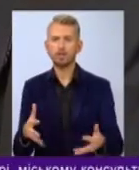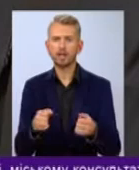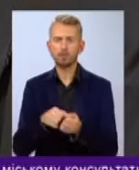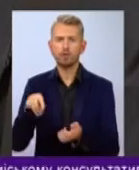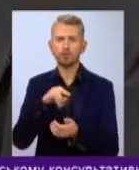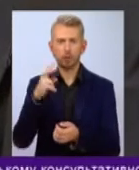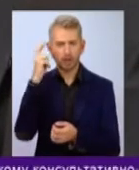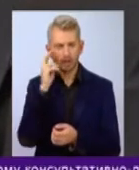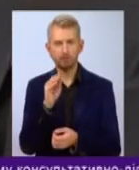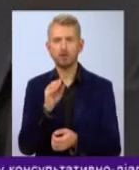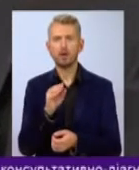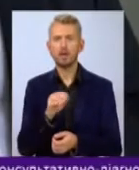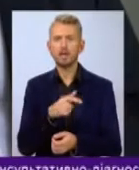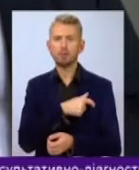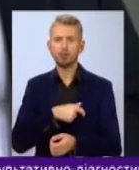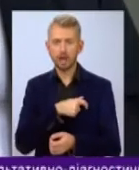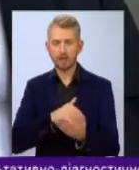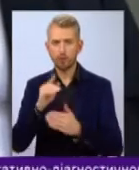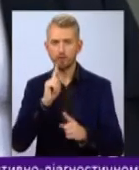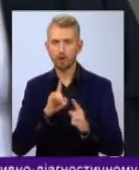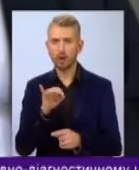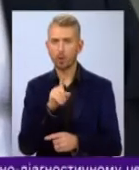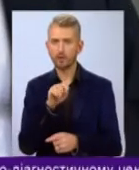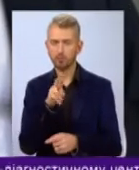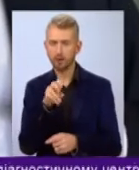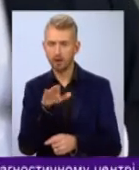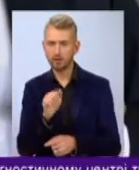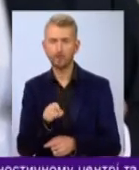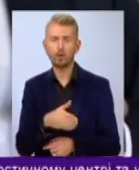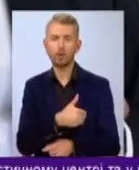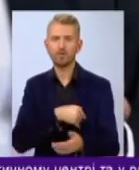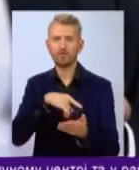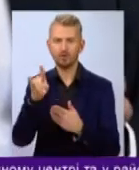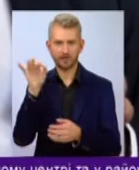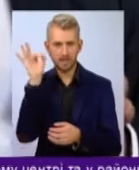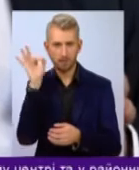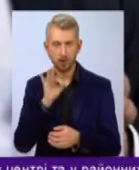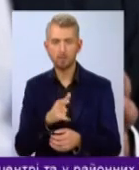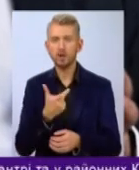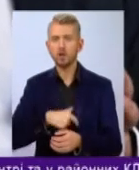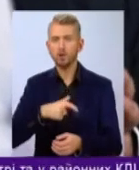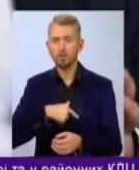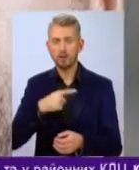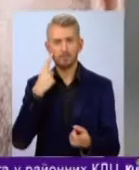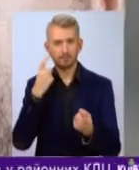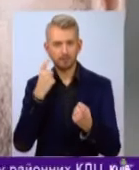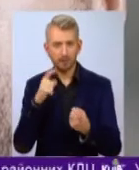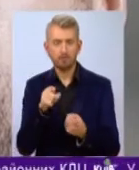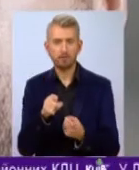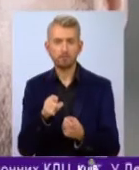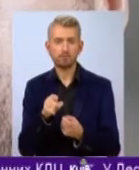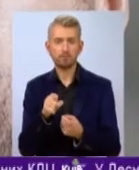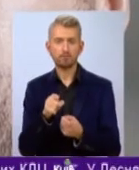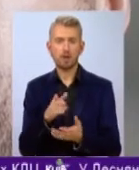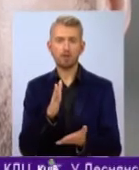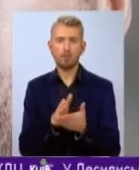Київ Жуляни депутата Верховної Ради Борислава Розенблата. Він намагався вилетіти до Кельна. При собі, за даними джерел в аеропорту, фігурант бурштинової справи